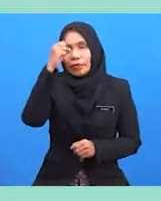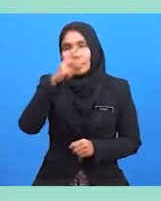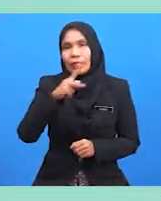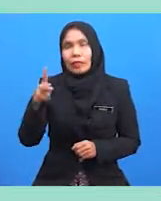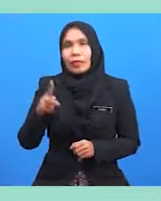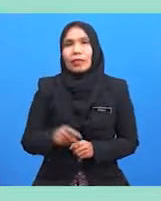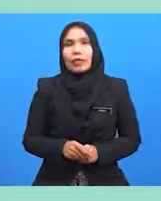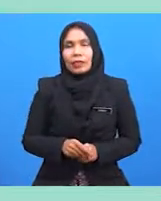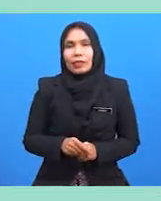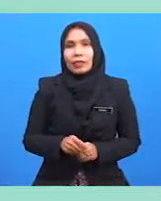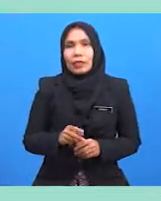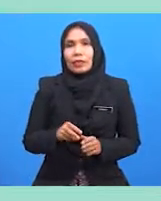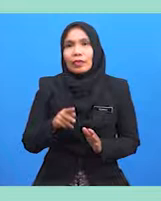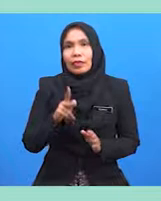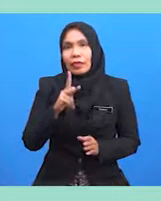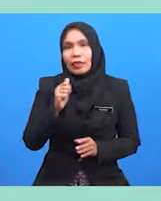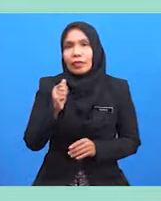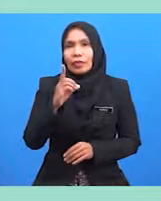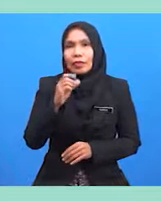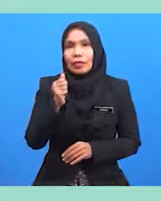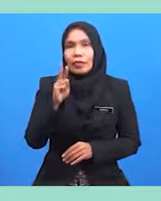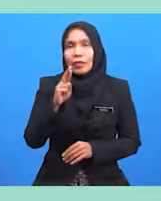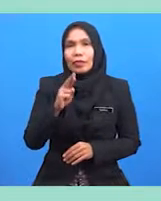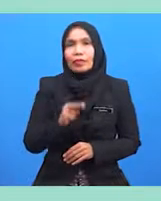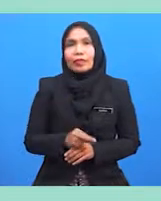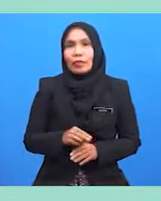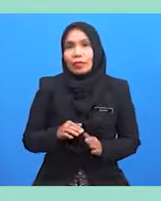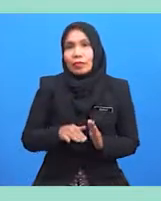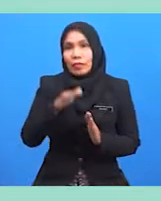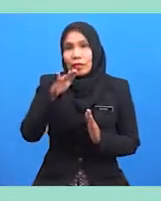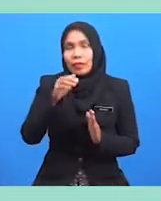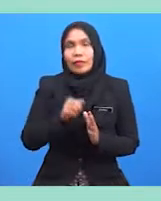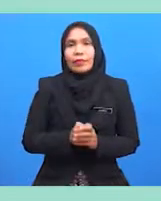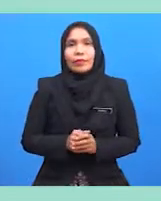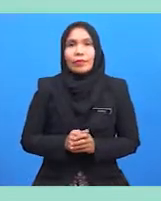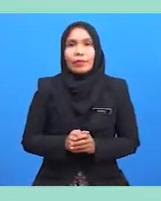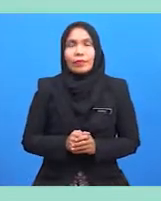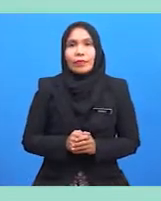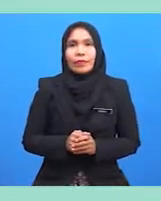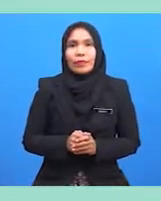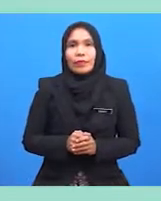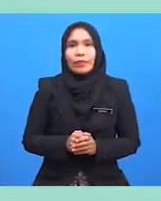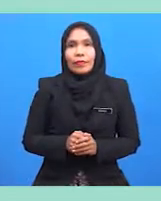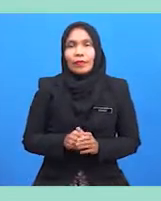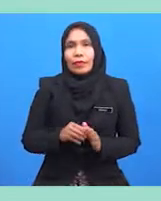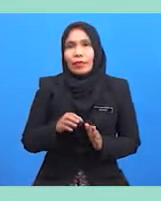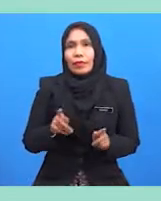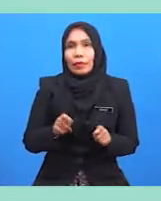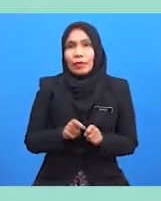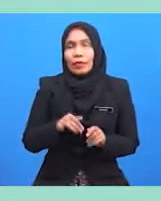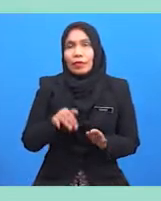cenderung naik hingga USD1 bersamaan RM4 yang ditunjukkan dalam